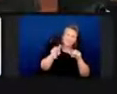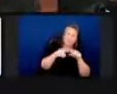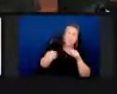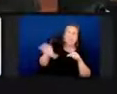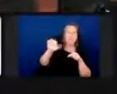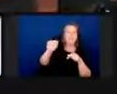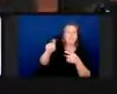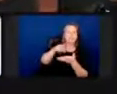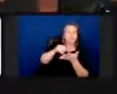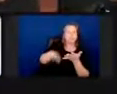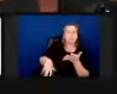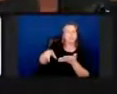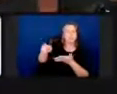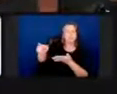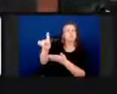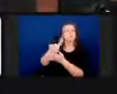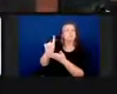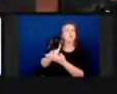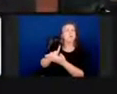na